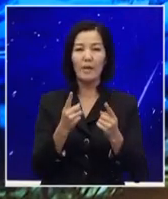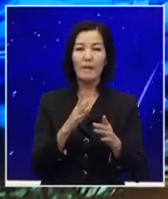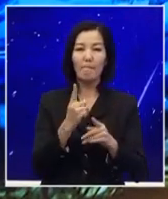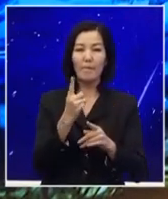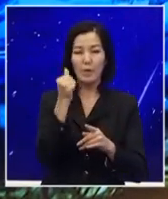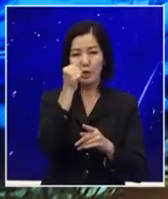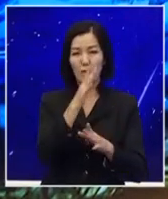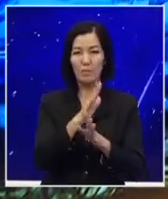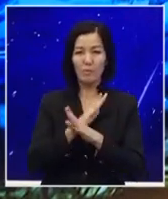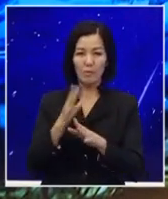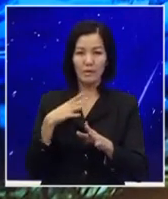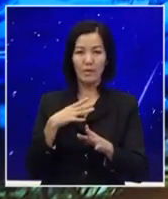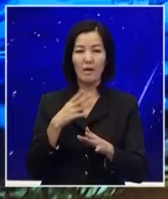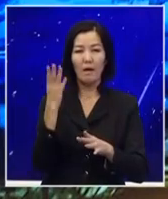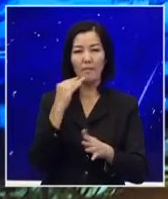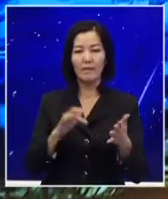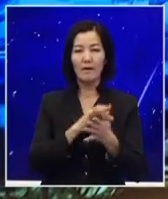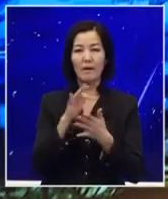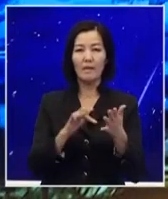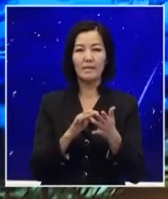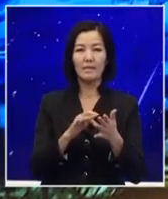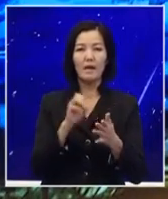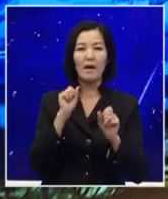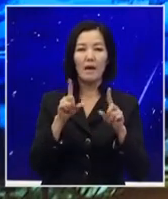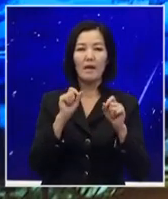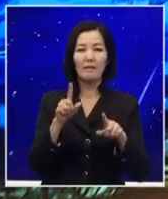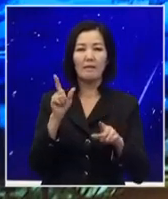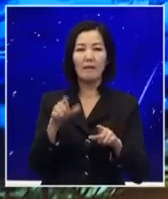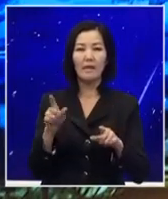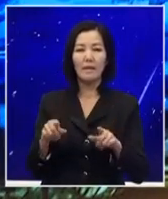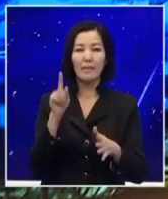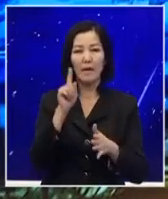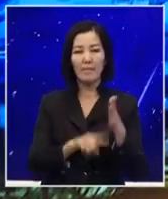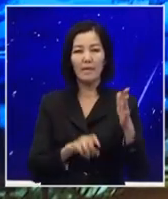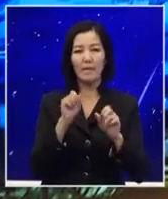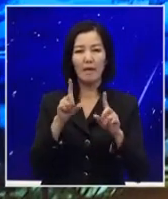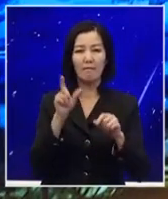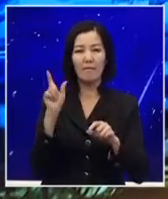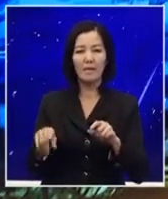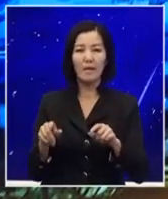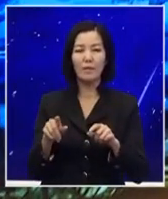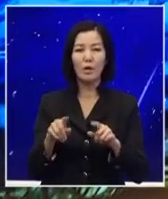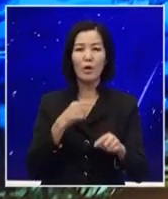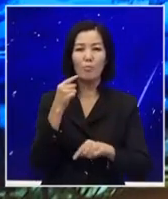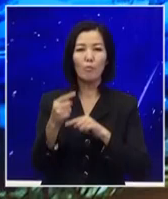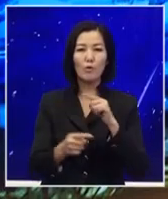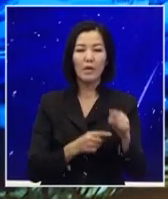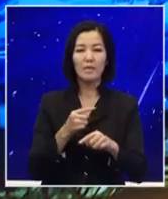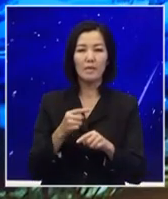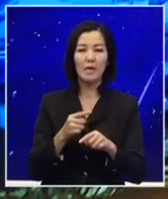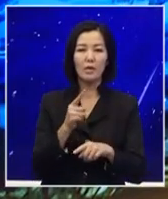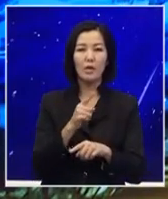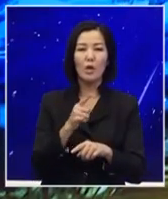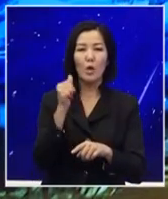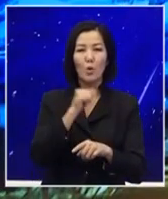озғанына жыл толған марқұмның Алматы қаласында алтын адамның аманаты, алтын адамның мұрасы және құпия күштер құдіреті